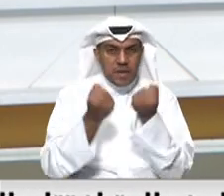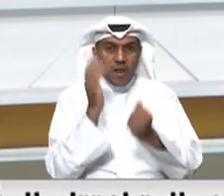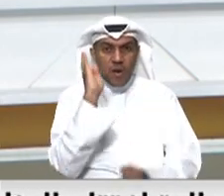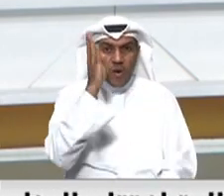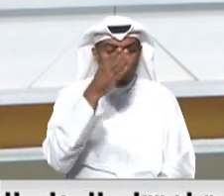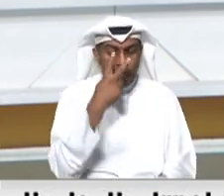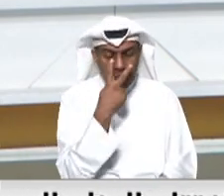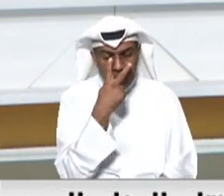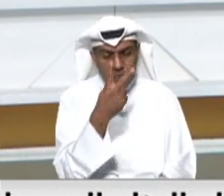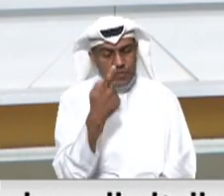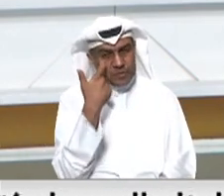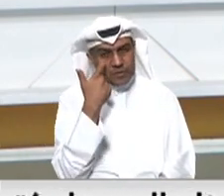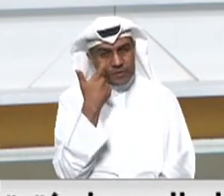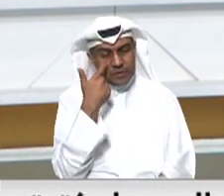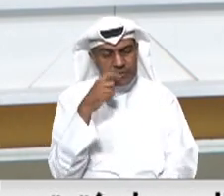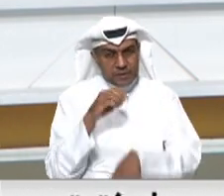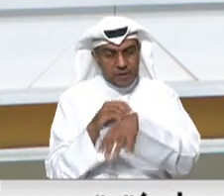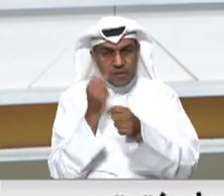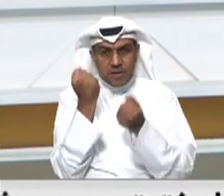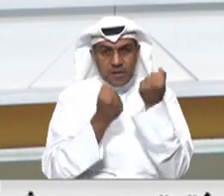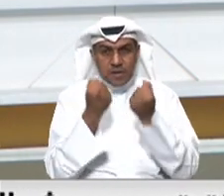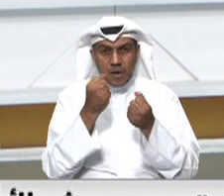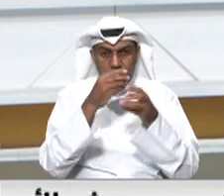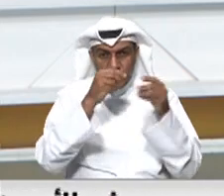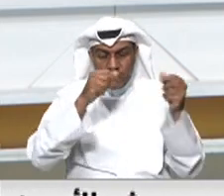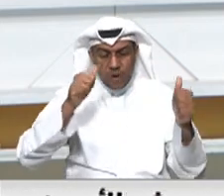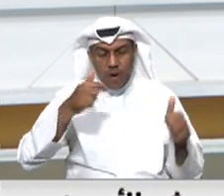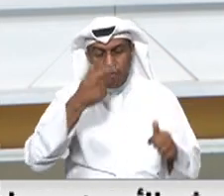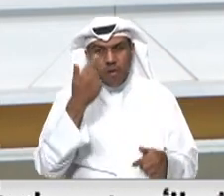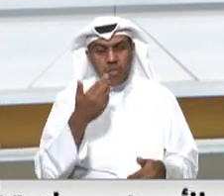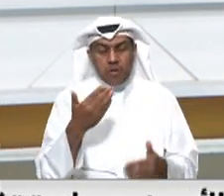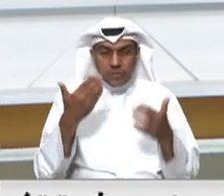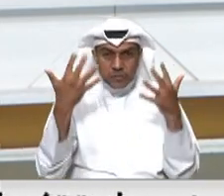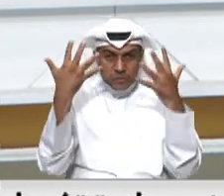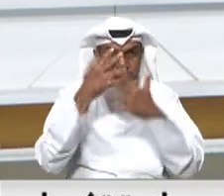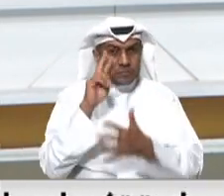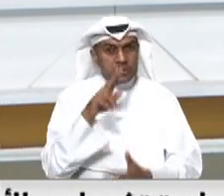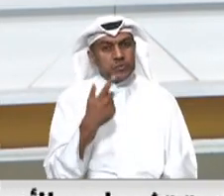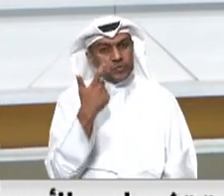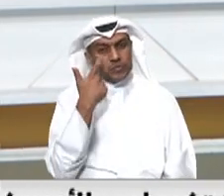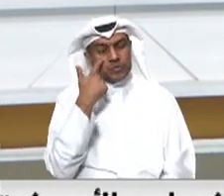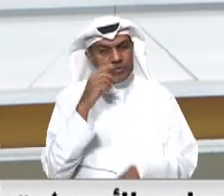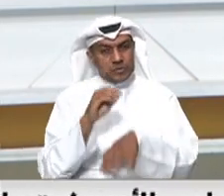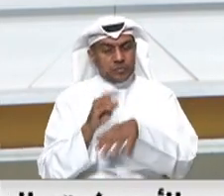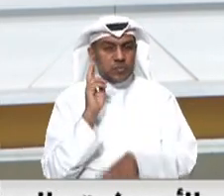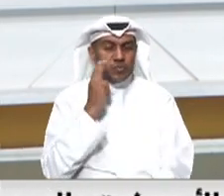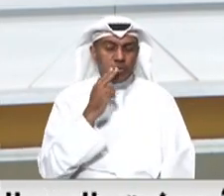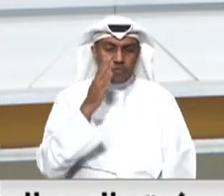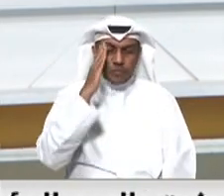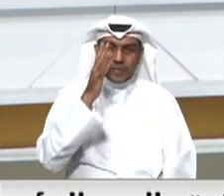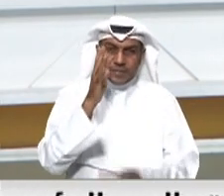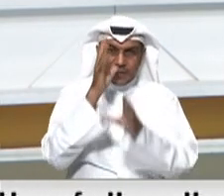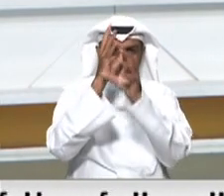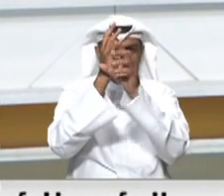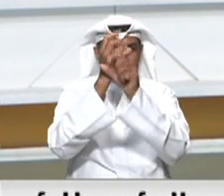السريعة أخذ الحذر والحيطة أثناء القيادة من تدني مدى الرؤية الأفقية. أعزائي المشاهدين إلى هنا تنتهي